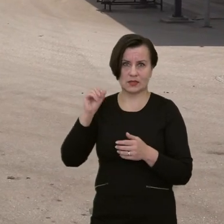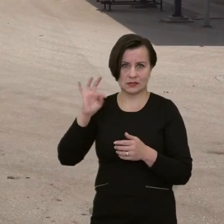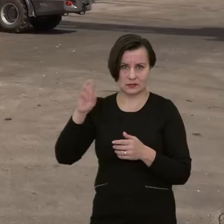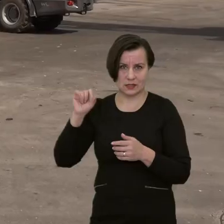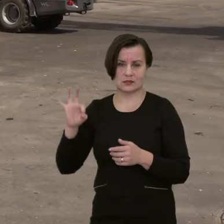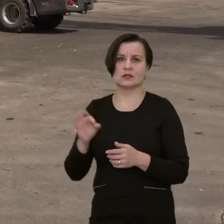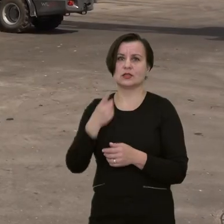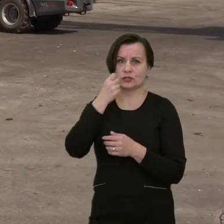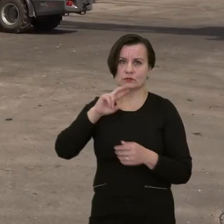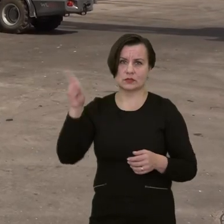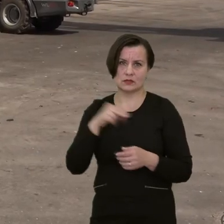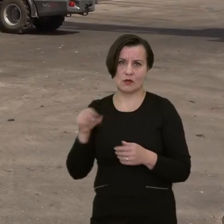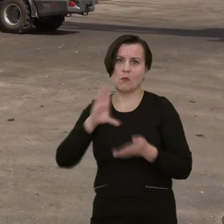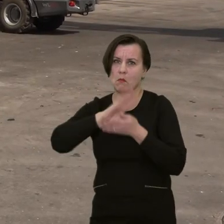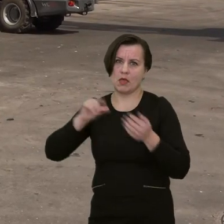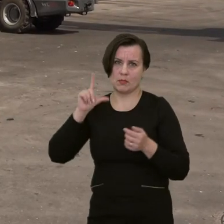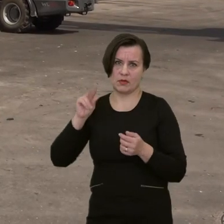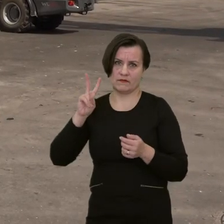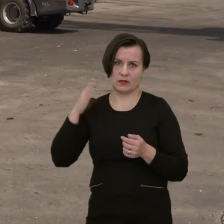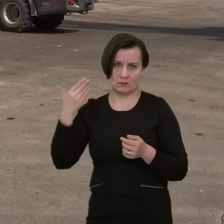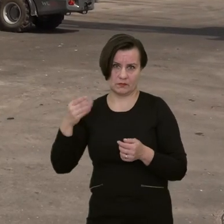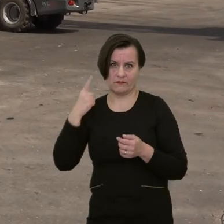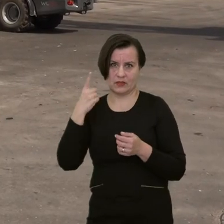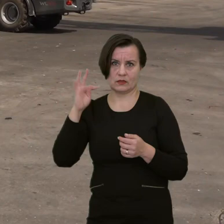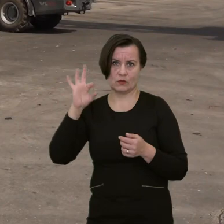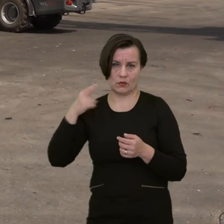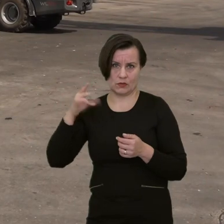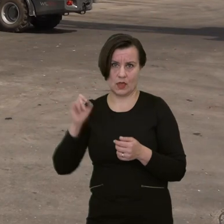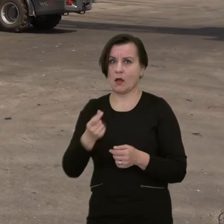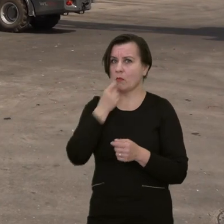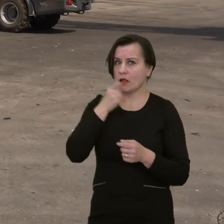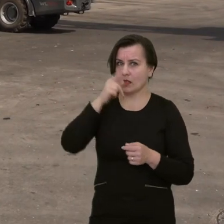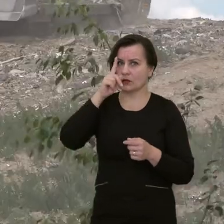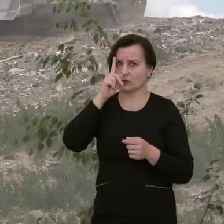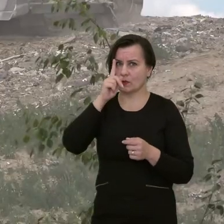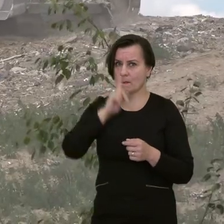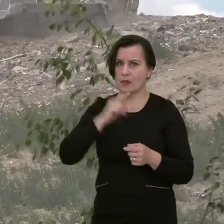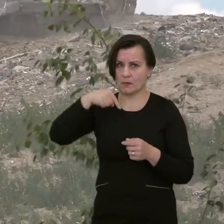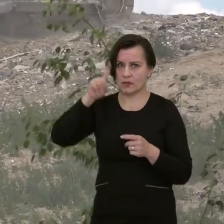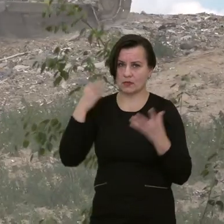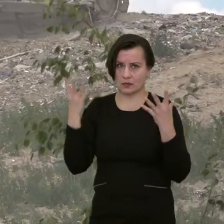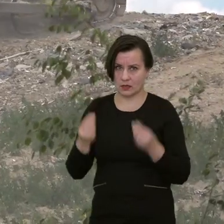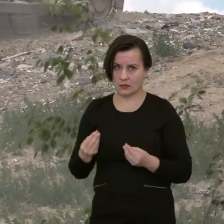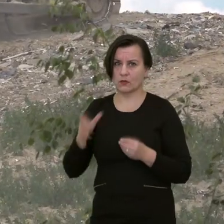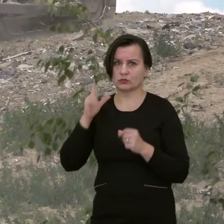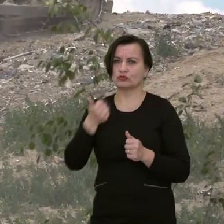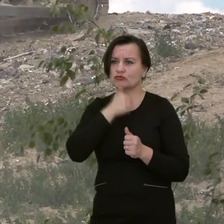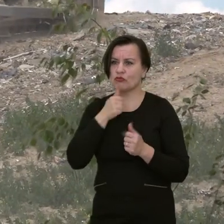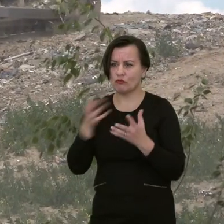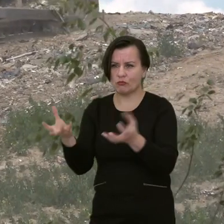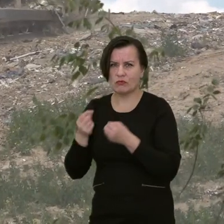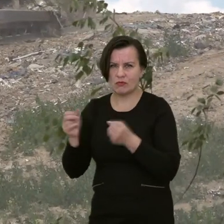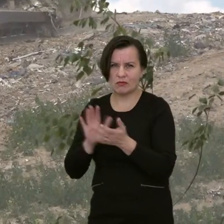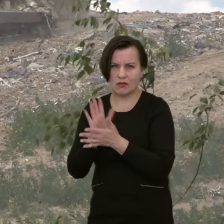eurų be pridėtinės vertės mokesčio už toną. Nuo kitų metų balandžio pirmos dienos keisis ir žaliųjų atliekų priėmimo bei kompostavimo